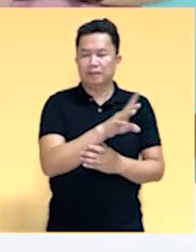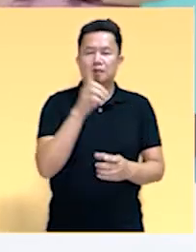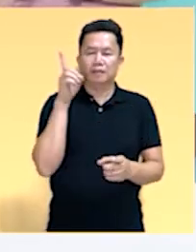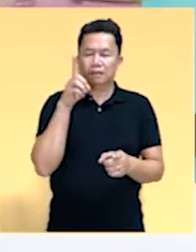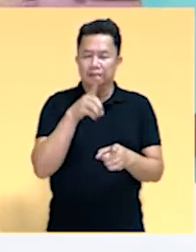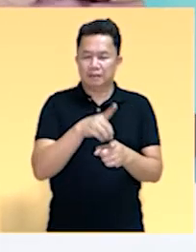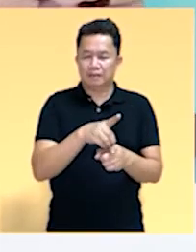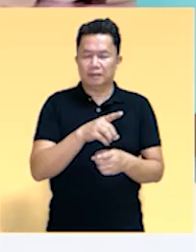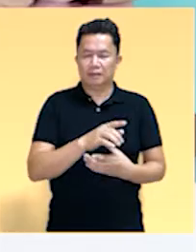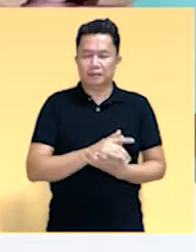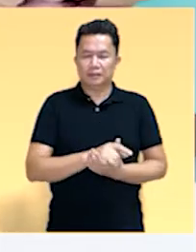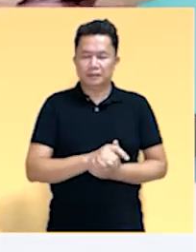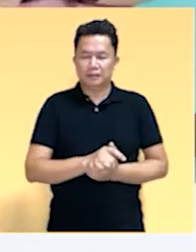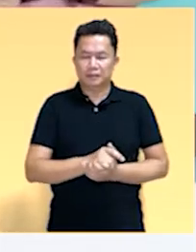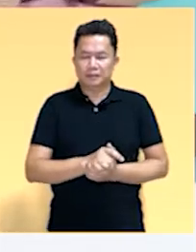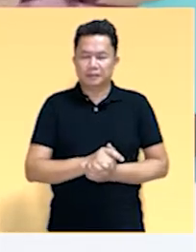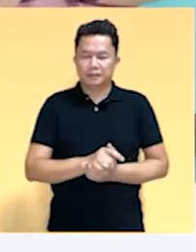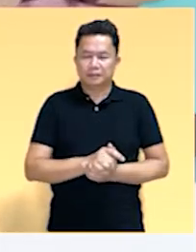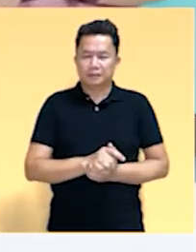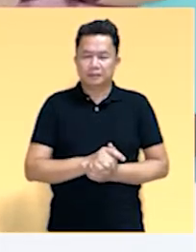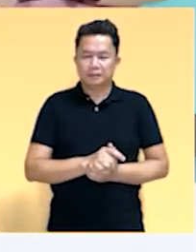2,144 nga ang difference.